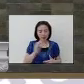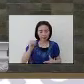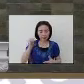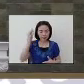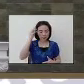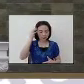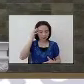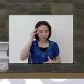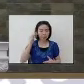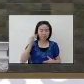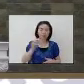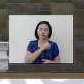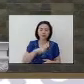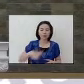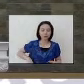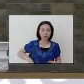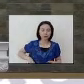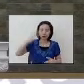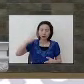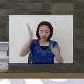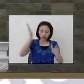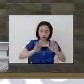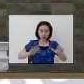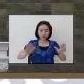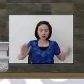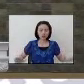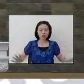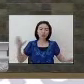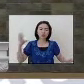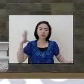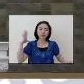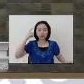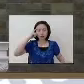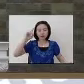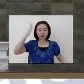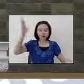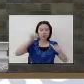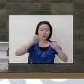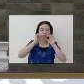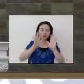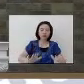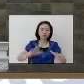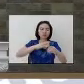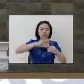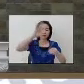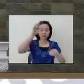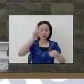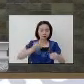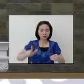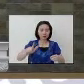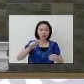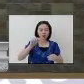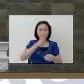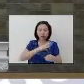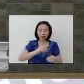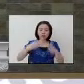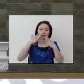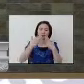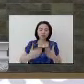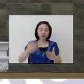mga anak niyo po ay naghihintay ng kanilang makakain, spiritual, Panginoon. Thank you for